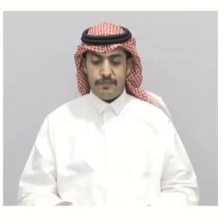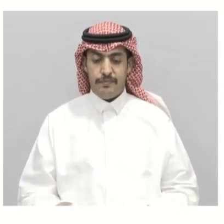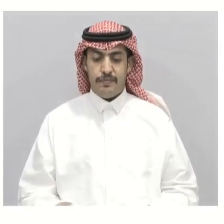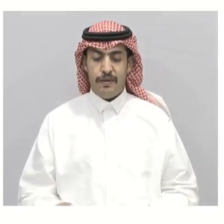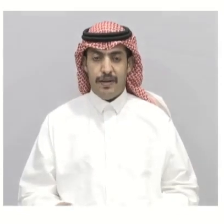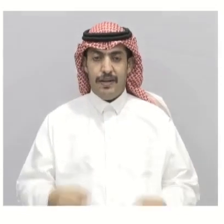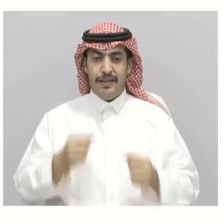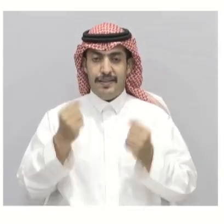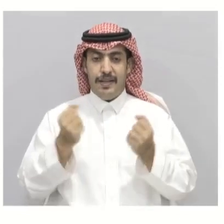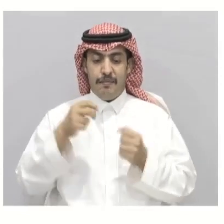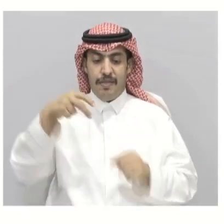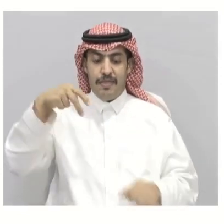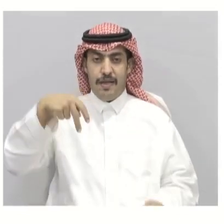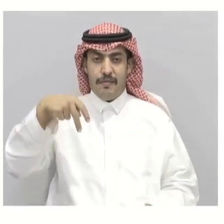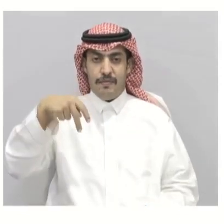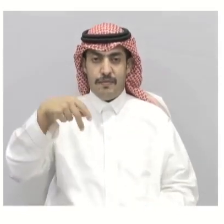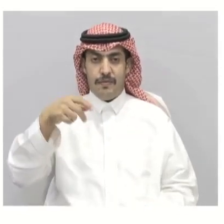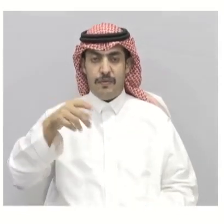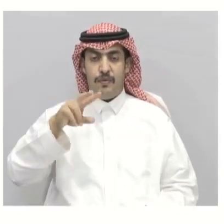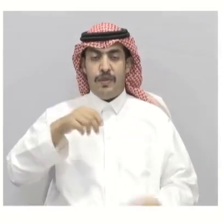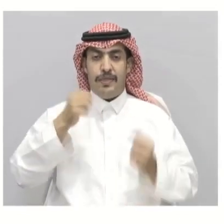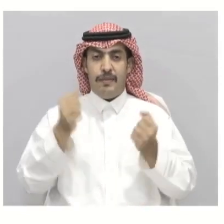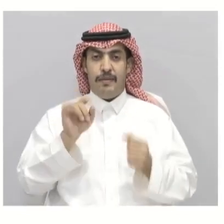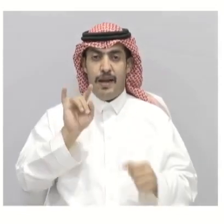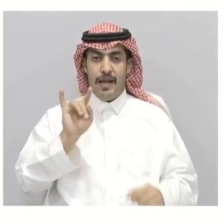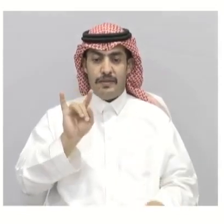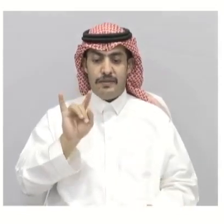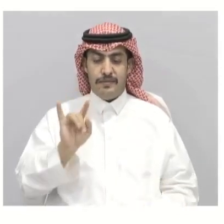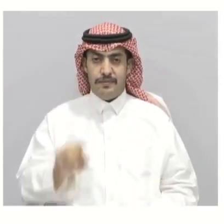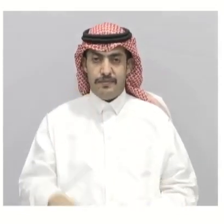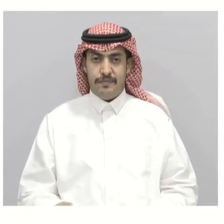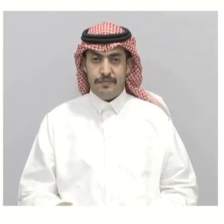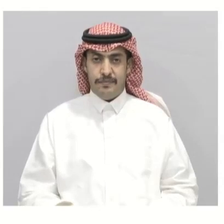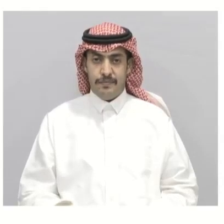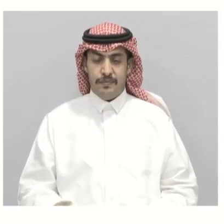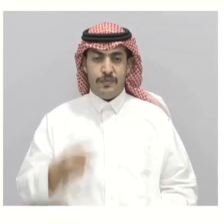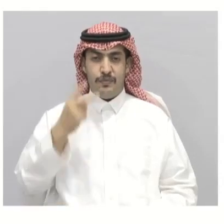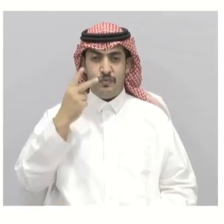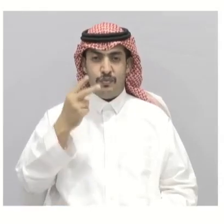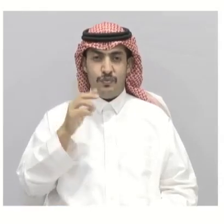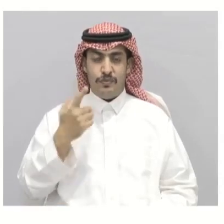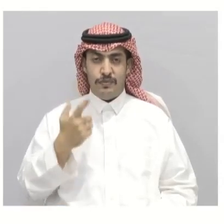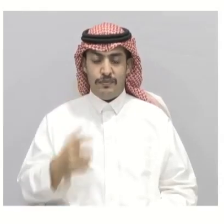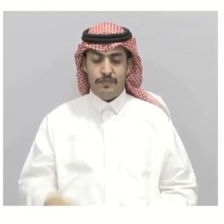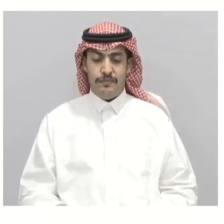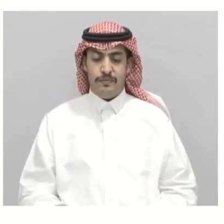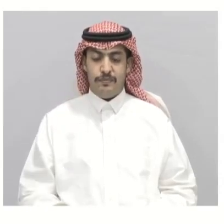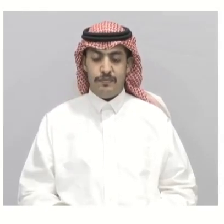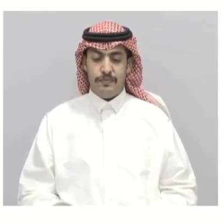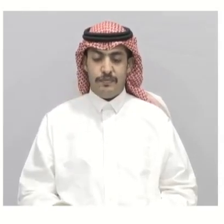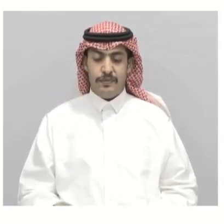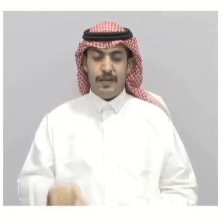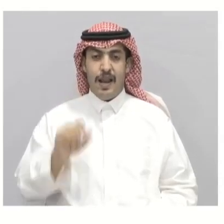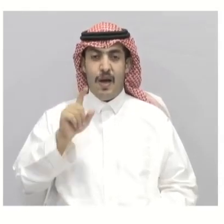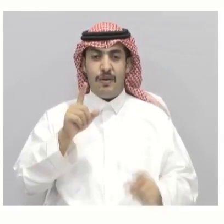اخذ التمرين الثامن والتمرين العاشر ماذا ارى هنا الزاويه